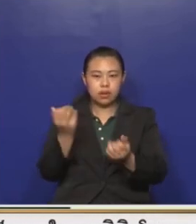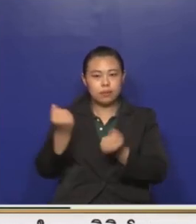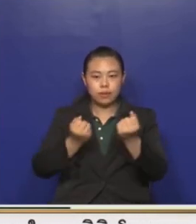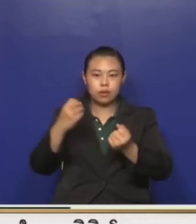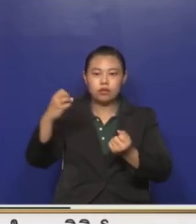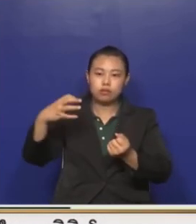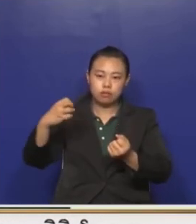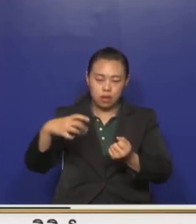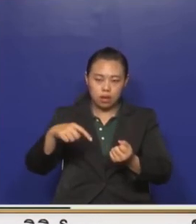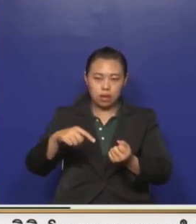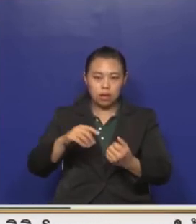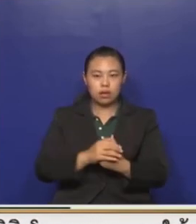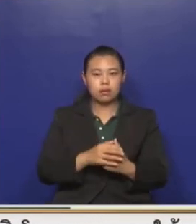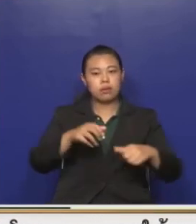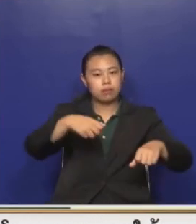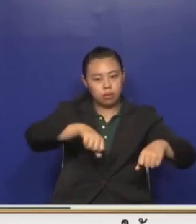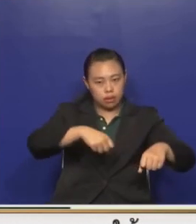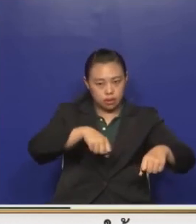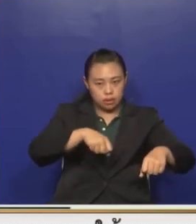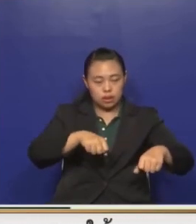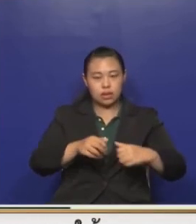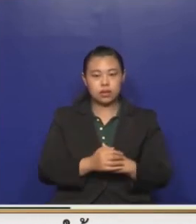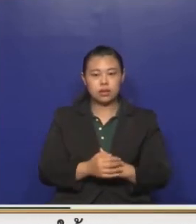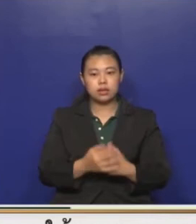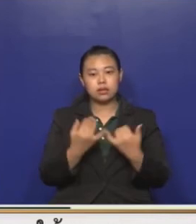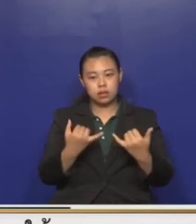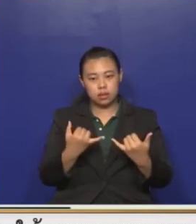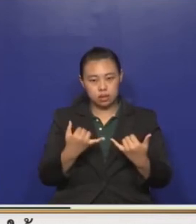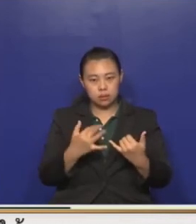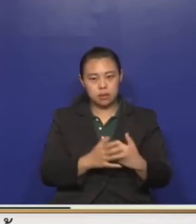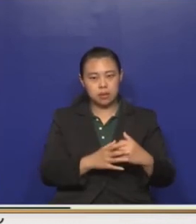าไม่วาจะเป็รมอเชธซึปัจุบันนั้น